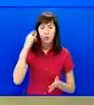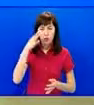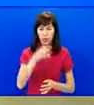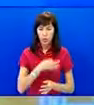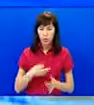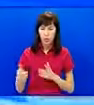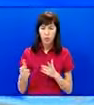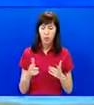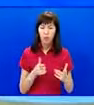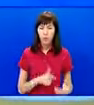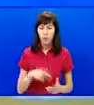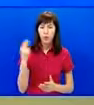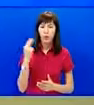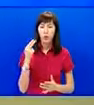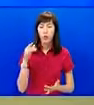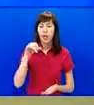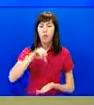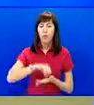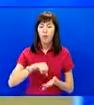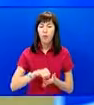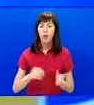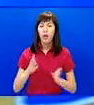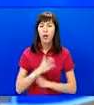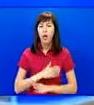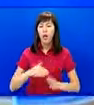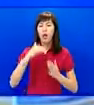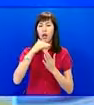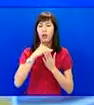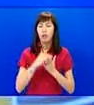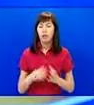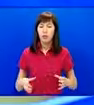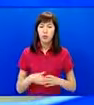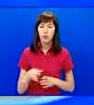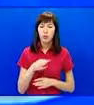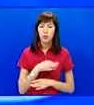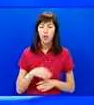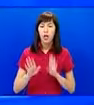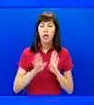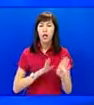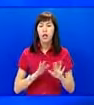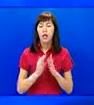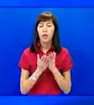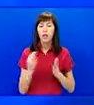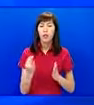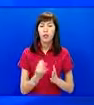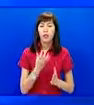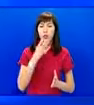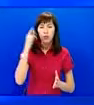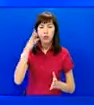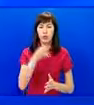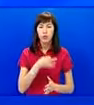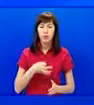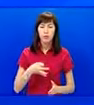южноказахстанских производителей, художественная выставка, гала-концерт творческих коллективов области и презентация книг об истории Южного